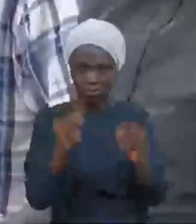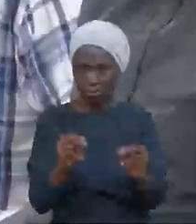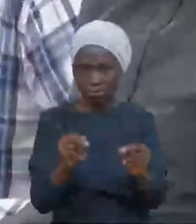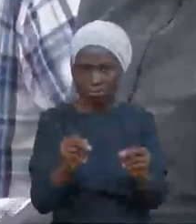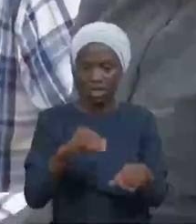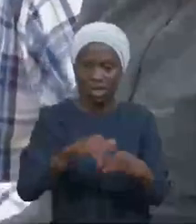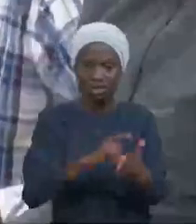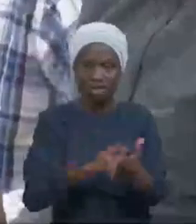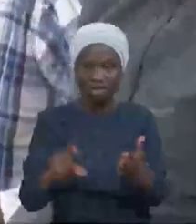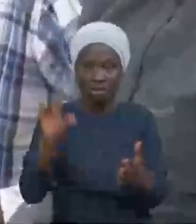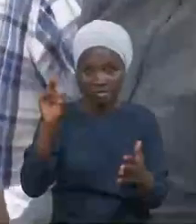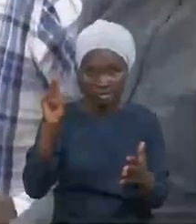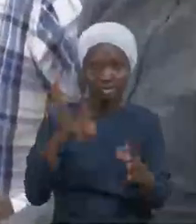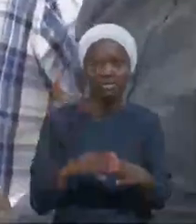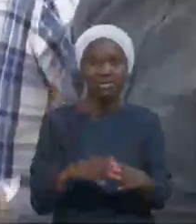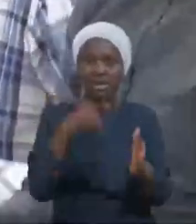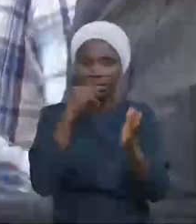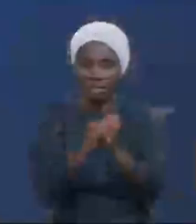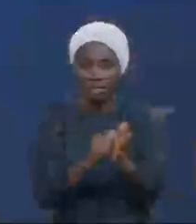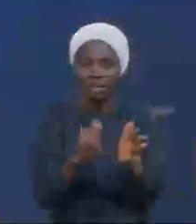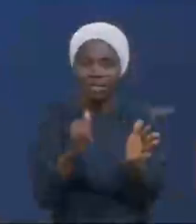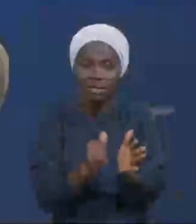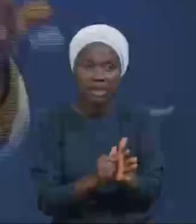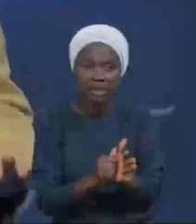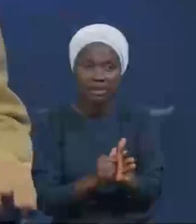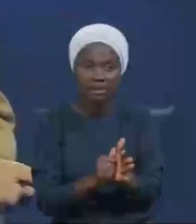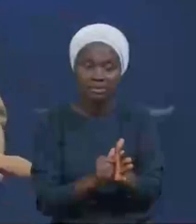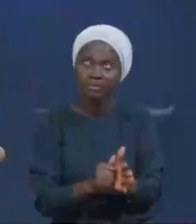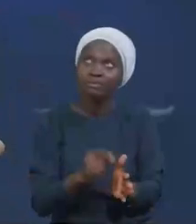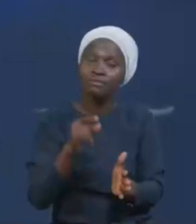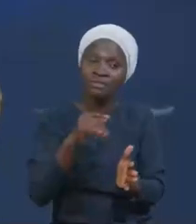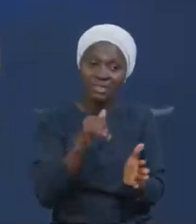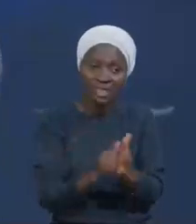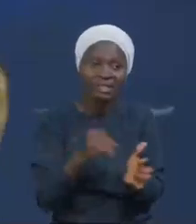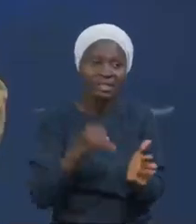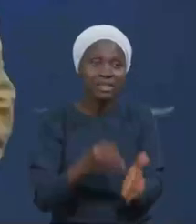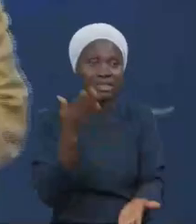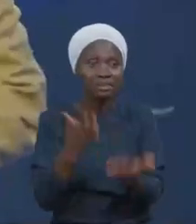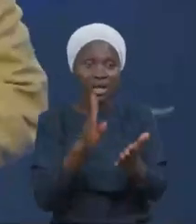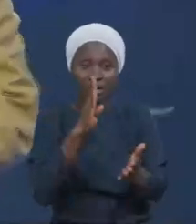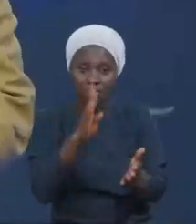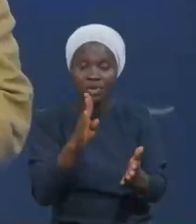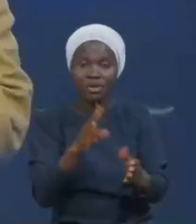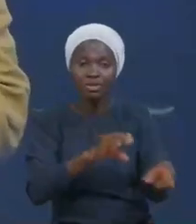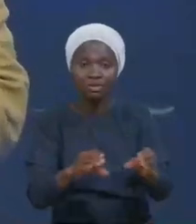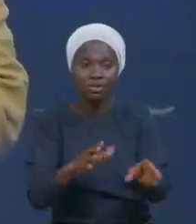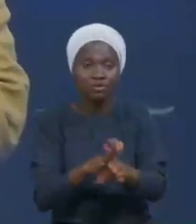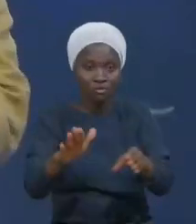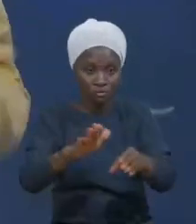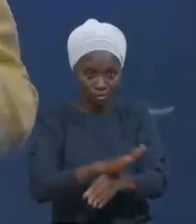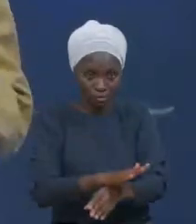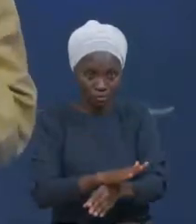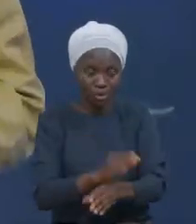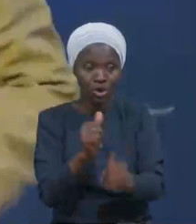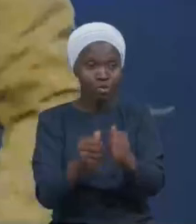on dit, afin que s'accomplit ce qui avait été annoncé par Esaïe le